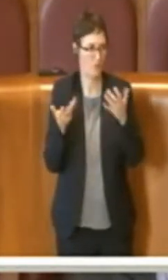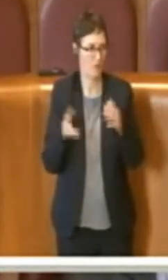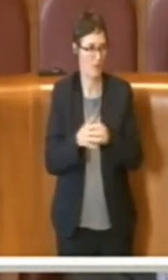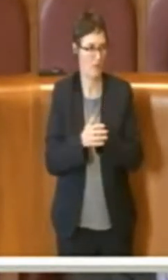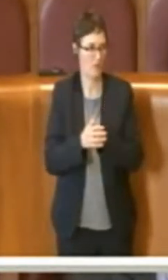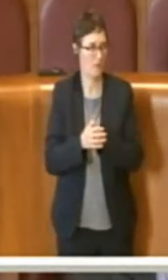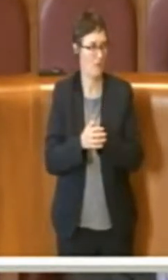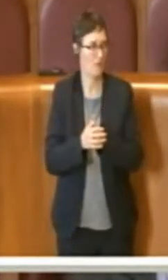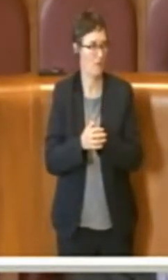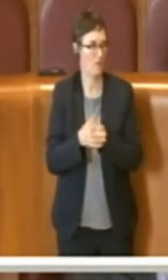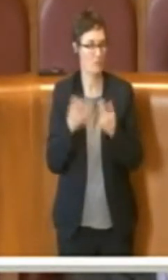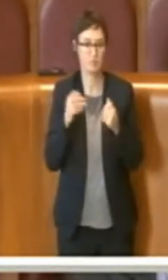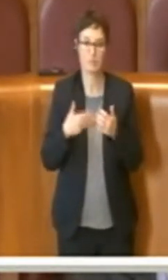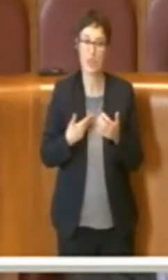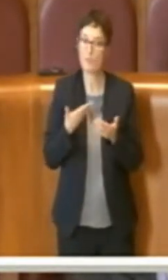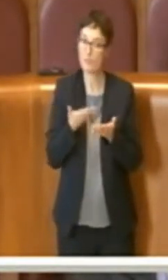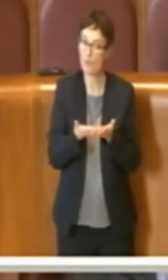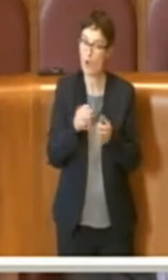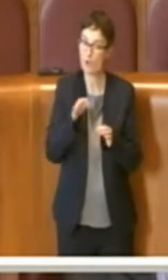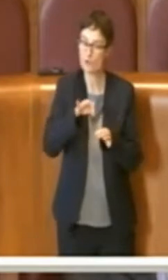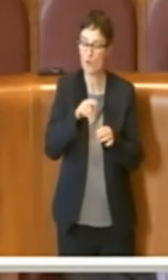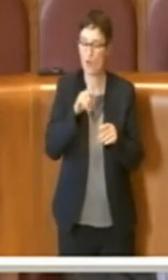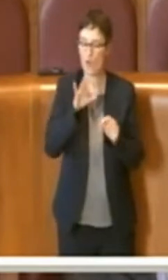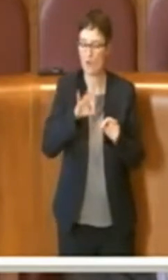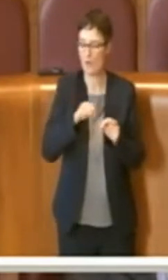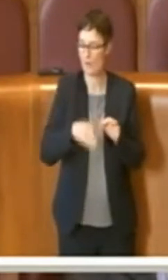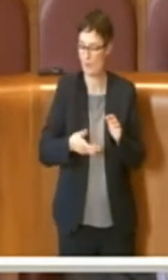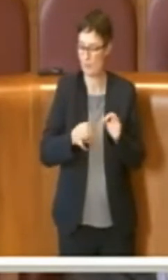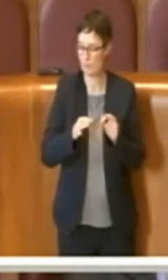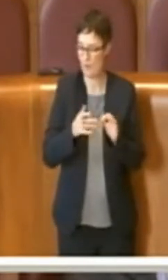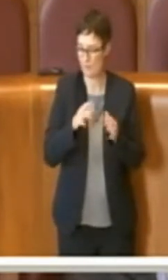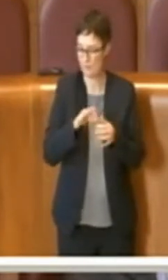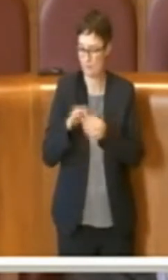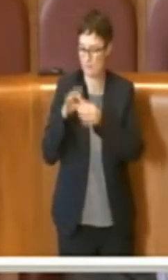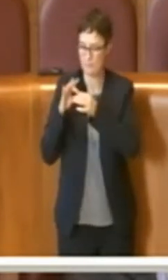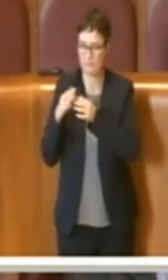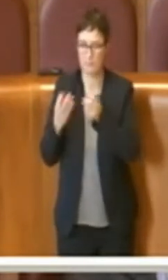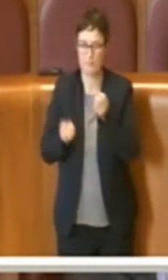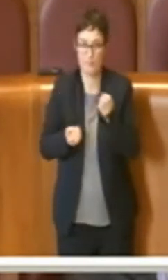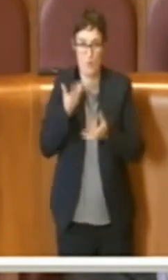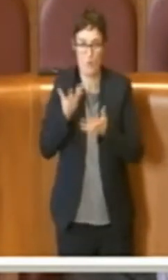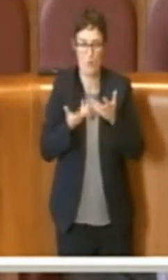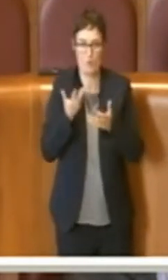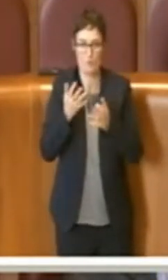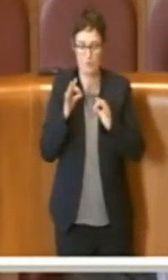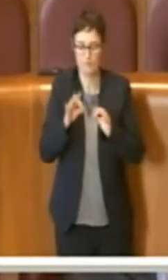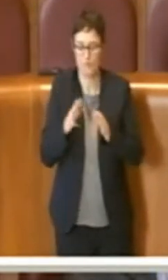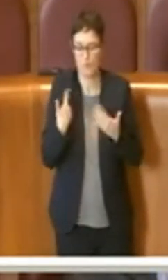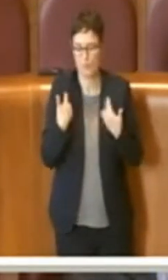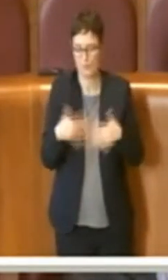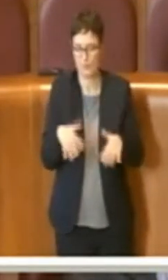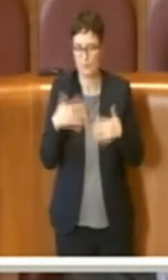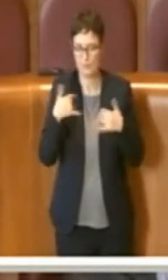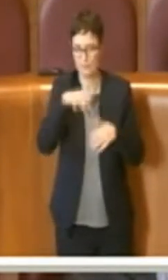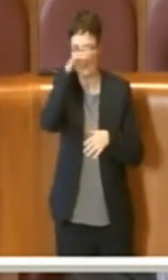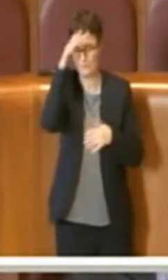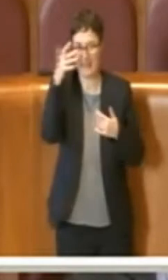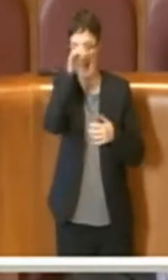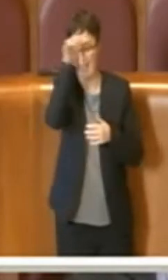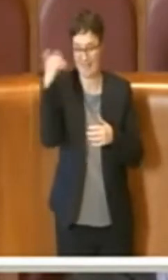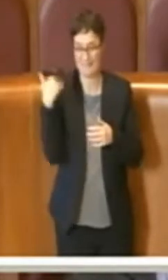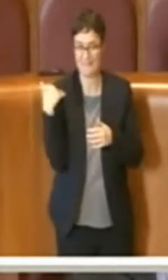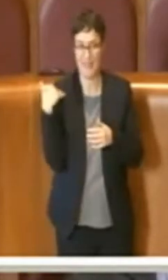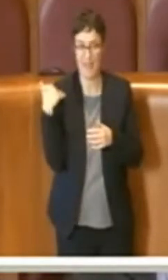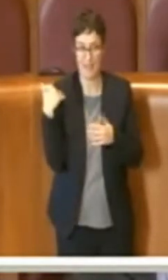viene dopo i roghi particolarmente, insomma, importanti di quest'estate, su cui poi ci sono